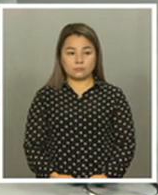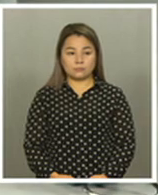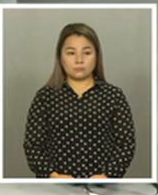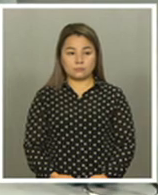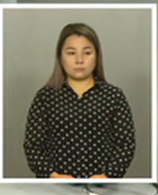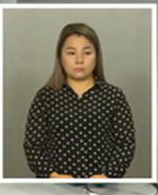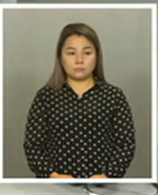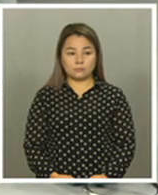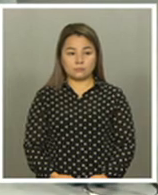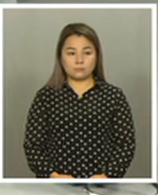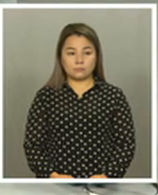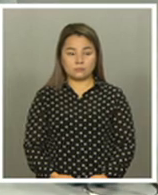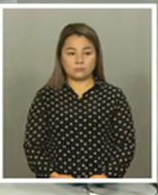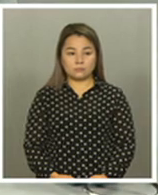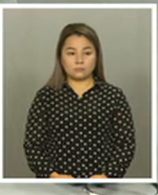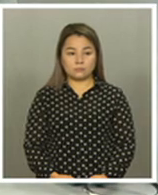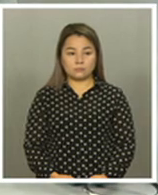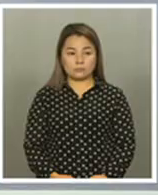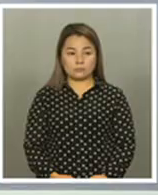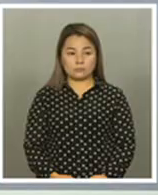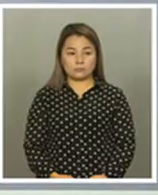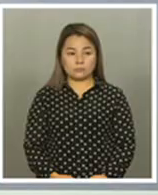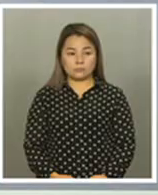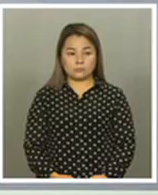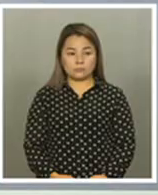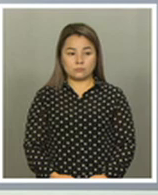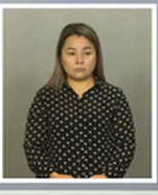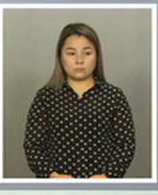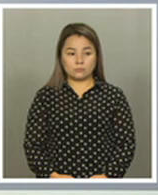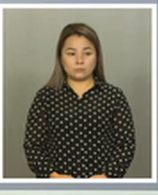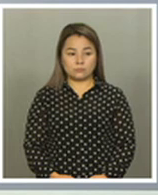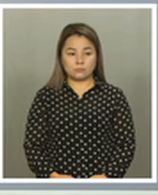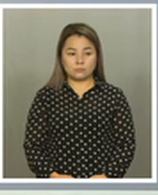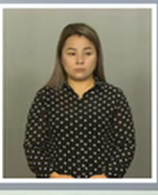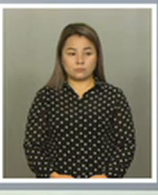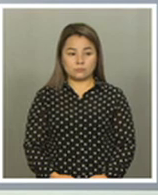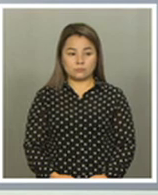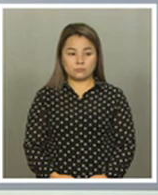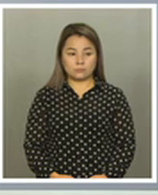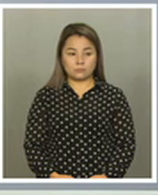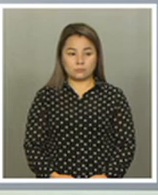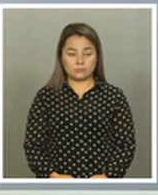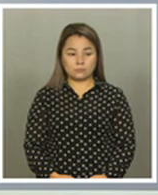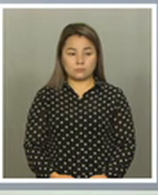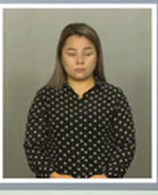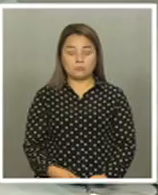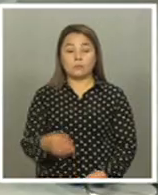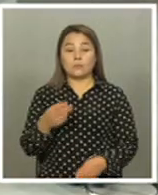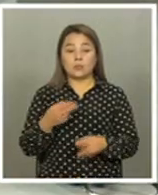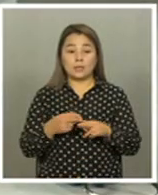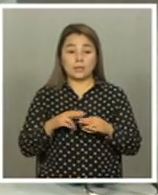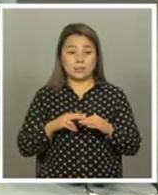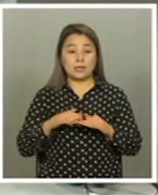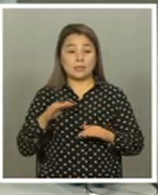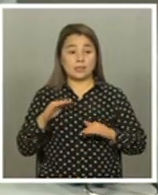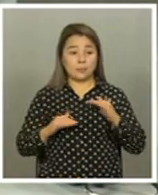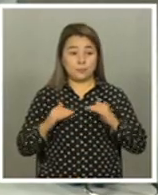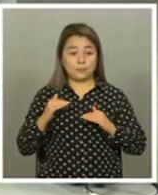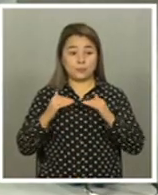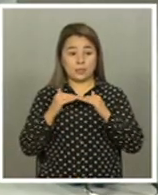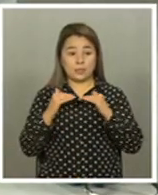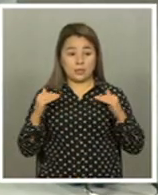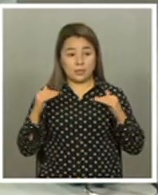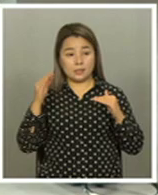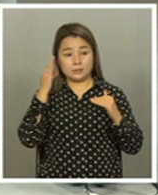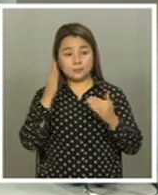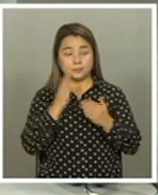Міне, назар аударып қарасаңыздар, біздің екі табақшамыз теңесті. Енді осы кіртастарын бір-біріне